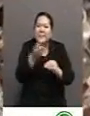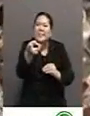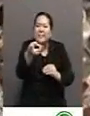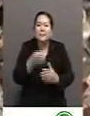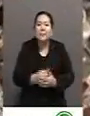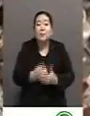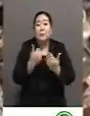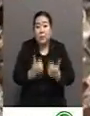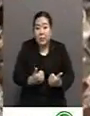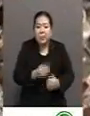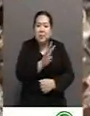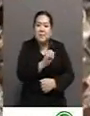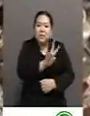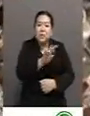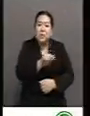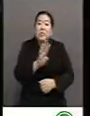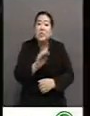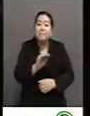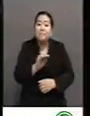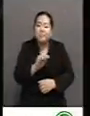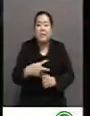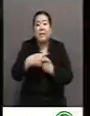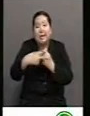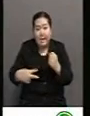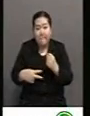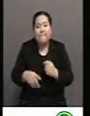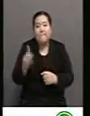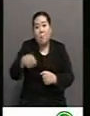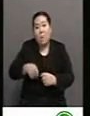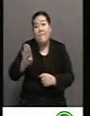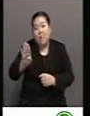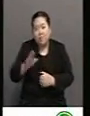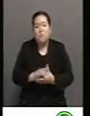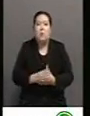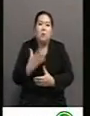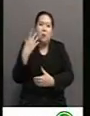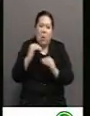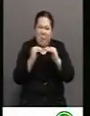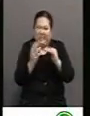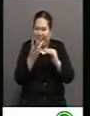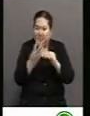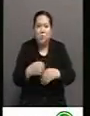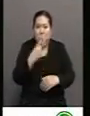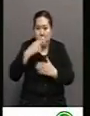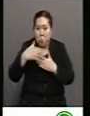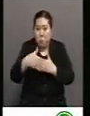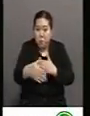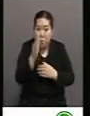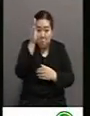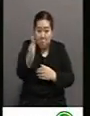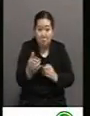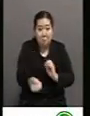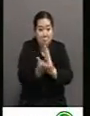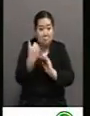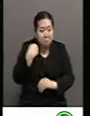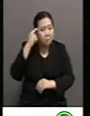ค่ะล่าสุดอยู่ที่47.40เหรียญต่อบาร์เรลลดลงเล็กน้อยจากเมื่อวานค่ะแต่ต้องดูกันยาวๆนะคะจะมีผลกระทบอะไรมากขึ้นไป